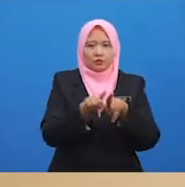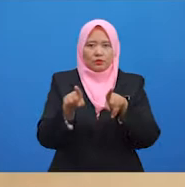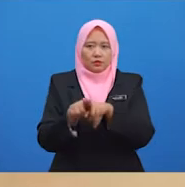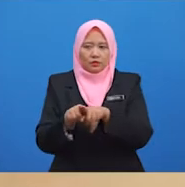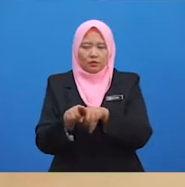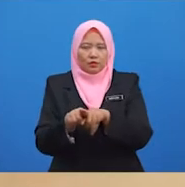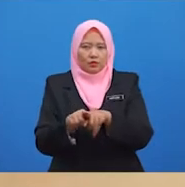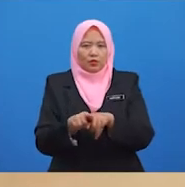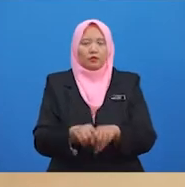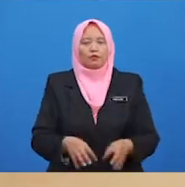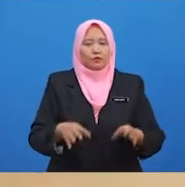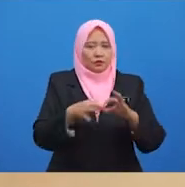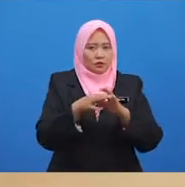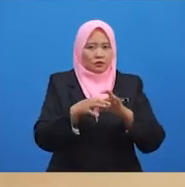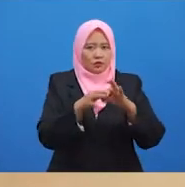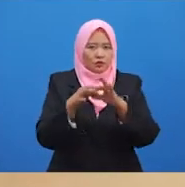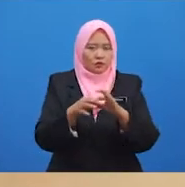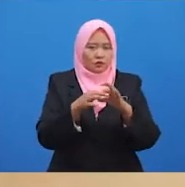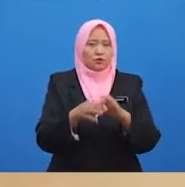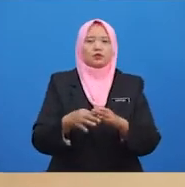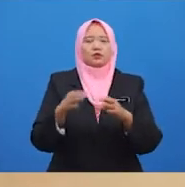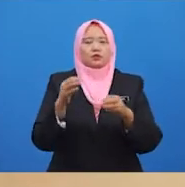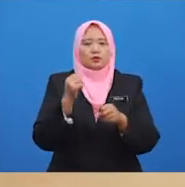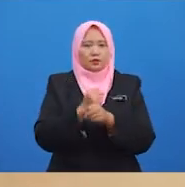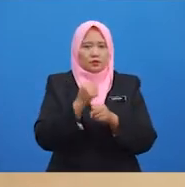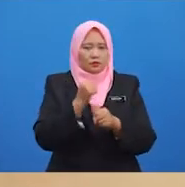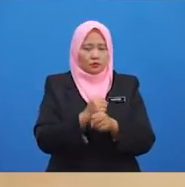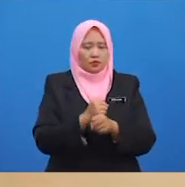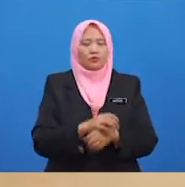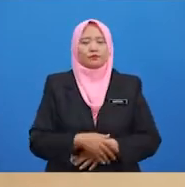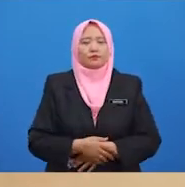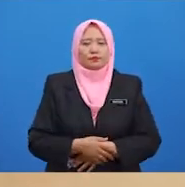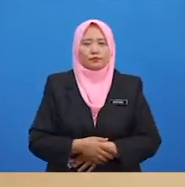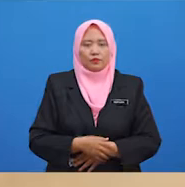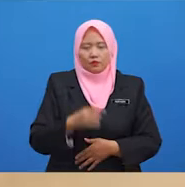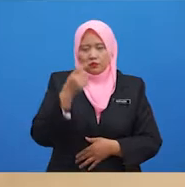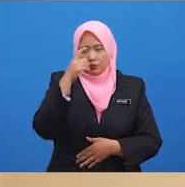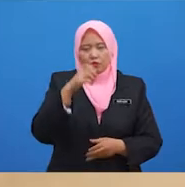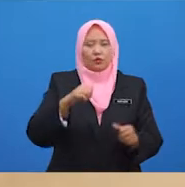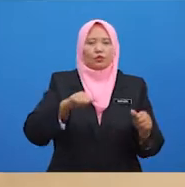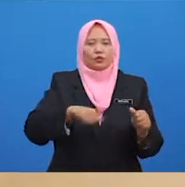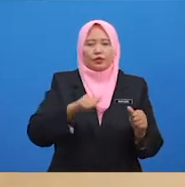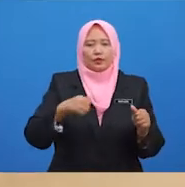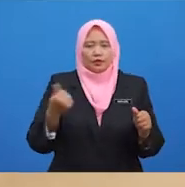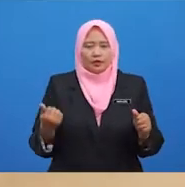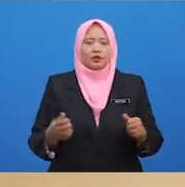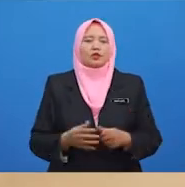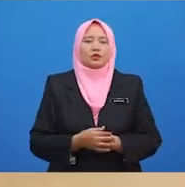keistimewaan negara. Hal ini demikian kerana untuk mengelakkan maruah negara